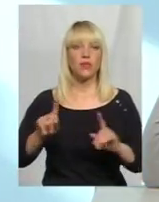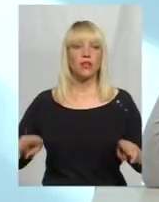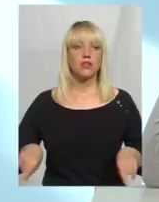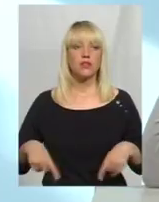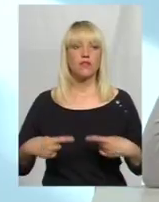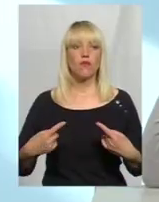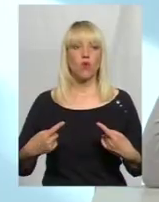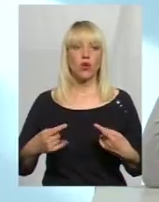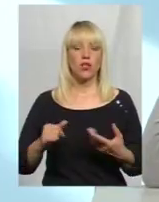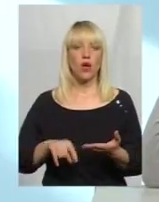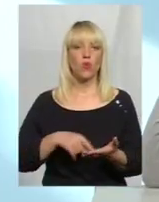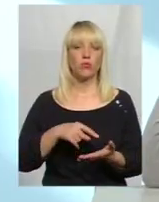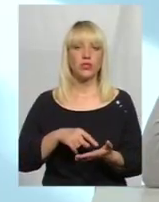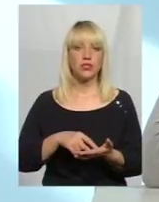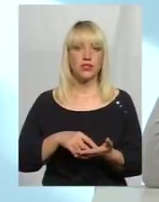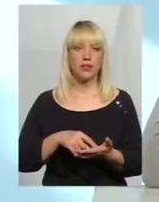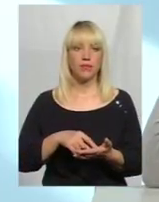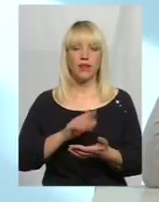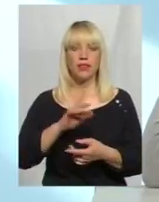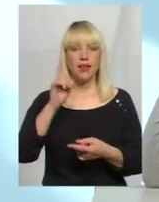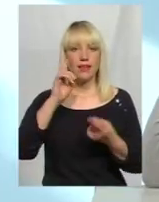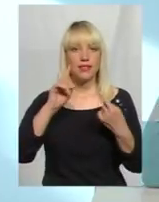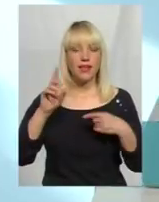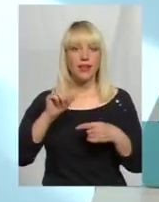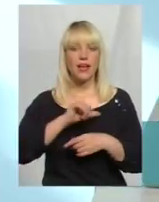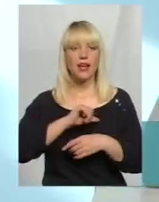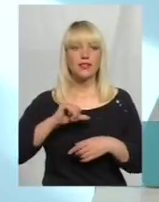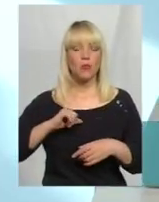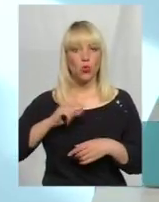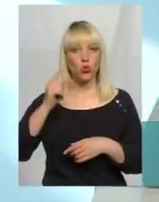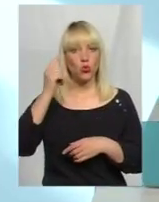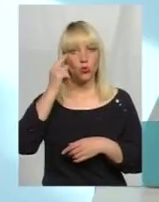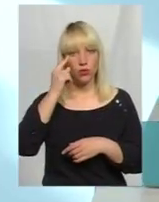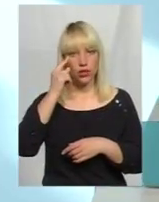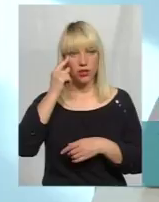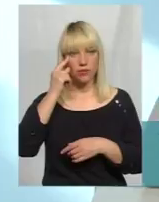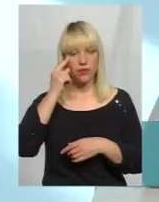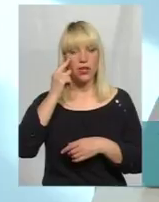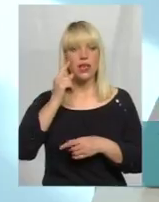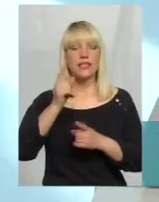створення в місті навіть не ідеї, а самої думки,